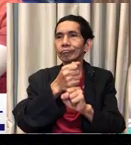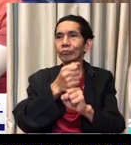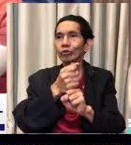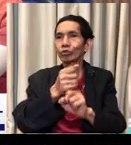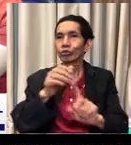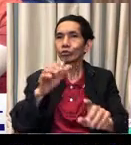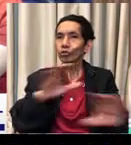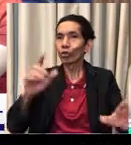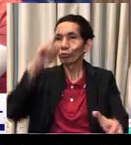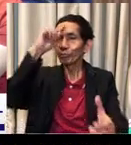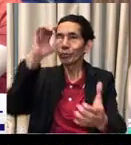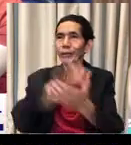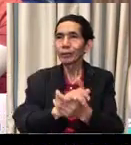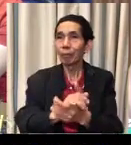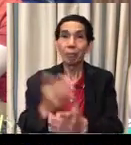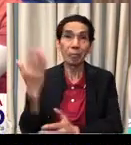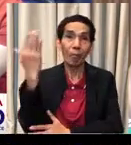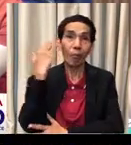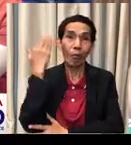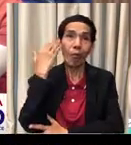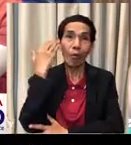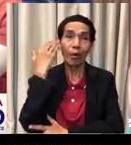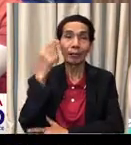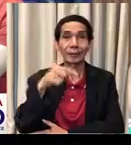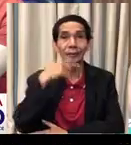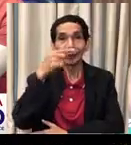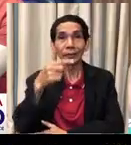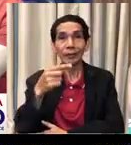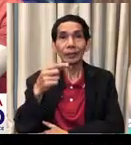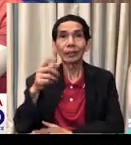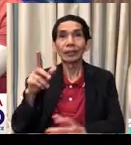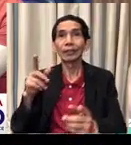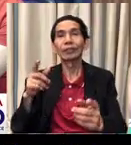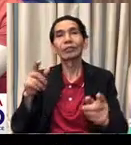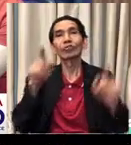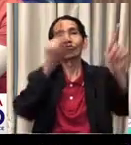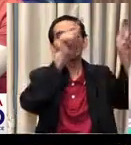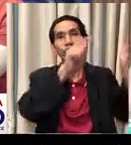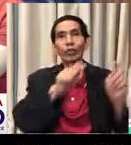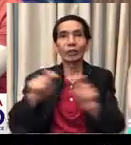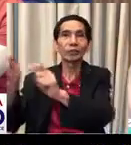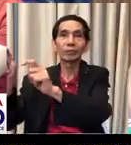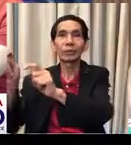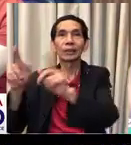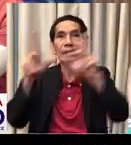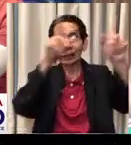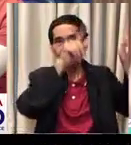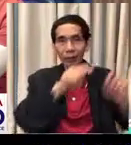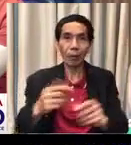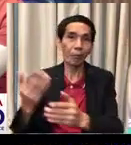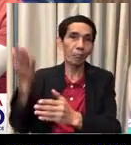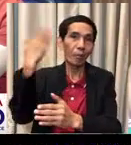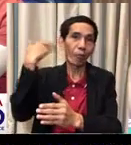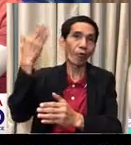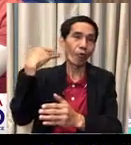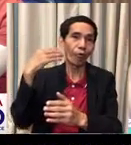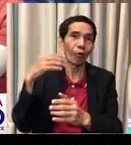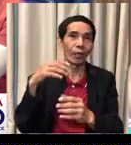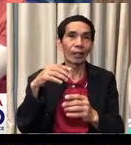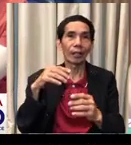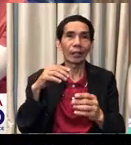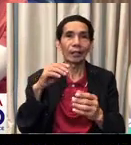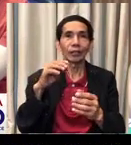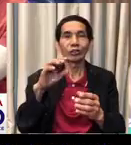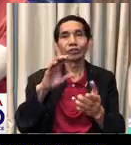Ayaw niyong maniwala. Dati daw kasi sabi niya, sir, transfer lang nangyayari. Ha? Transfer lang daw dati. Alin? Yung